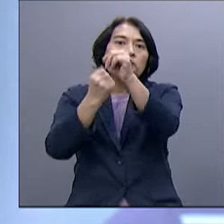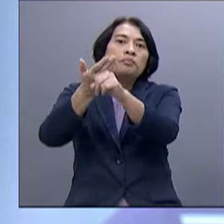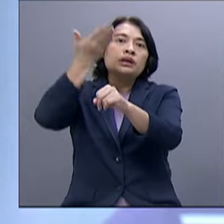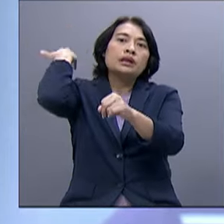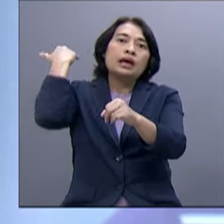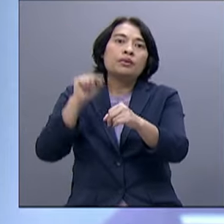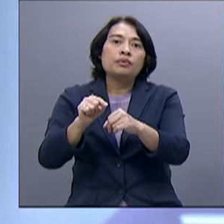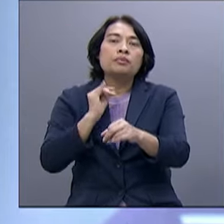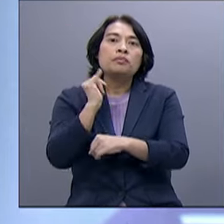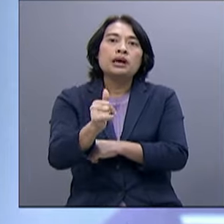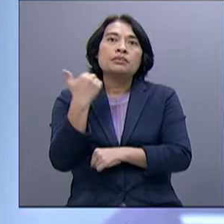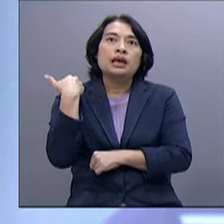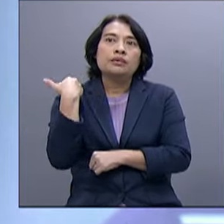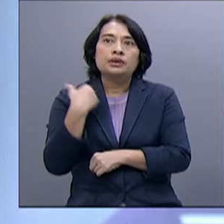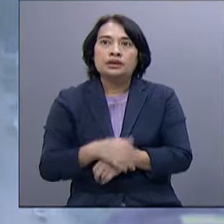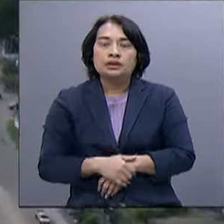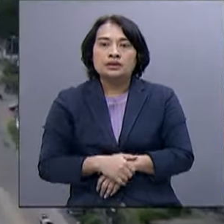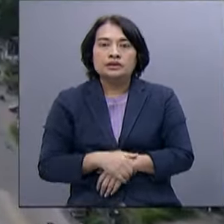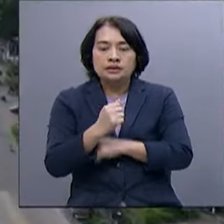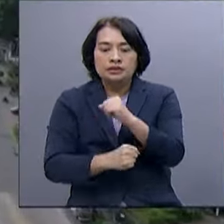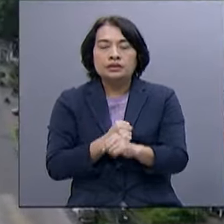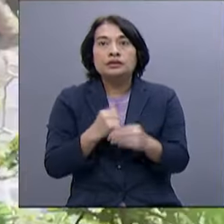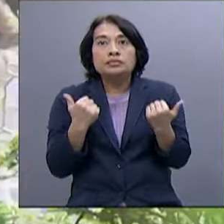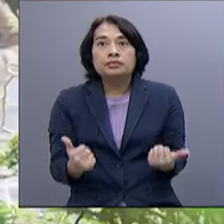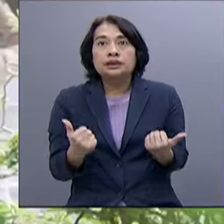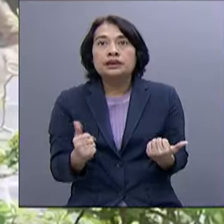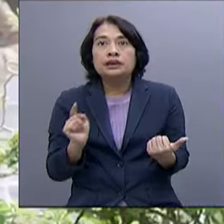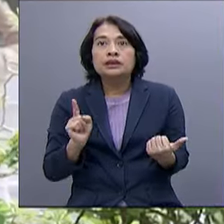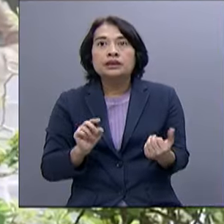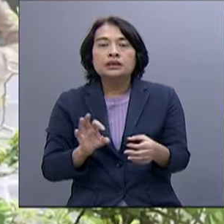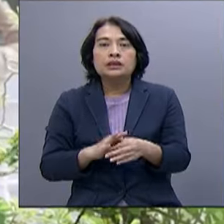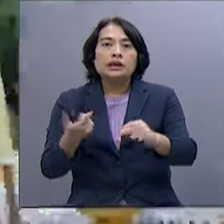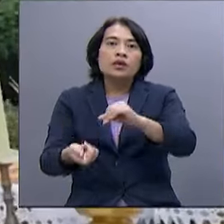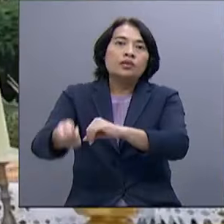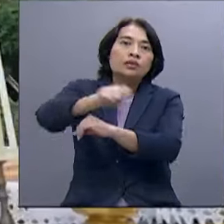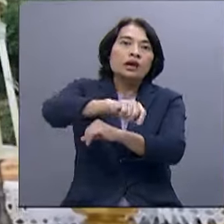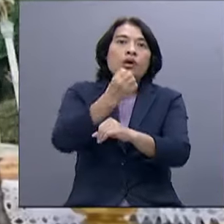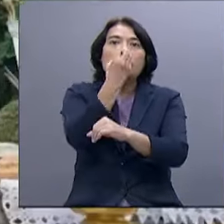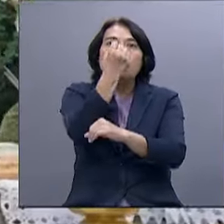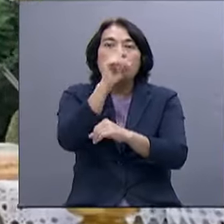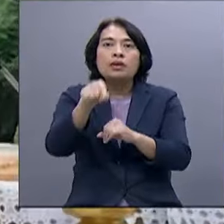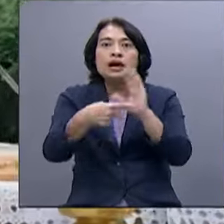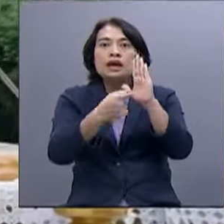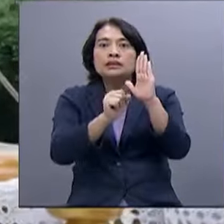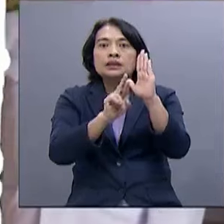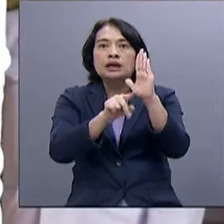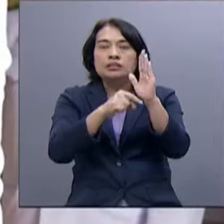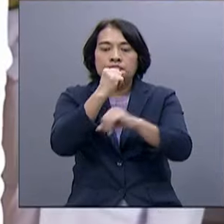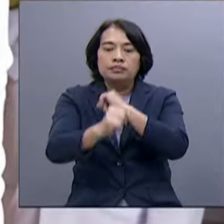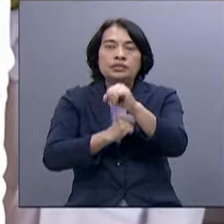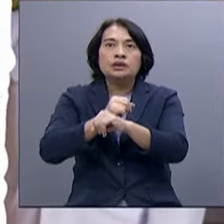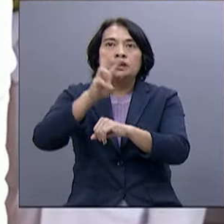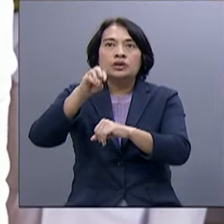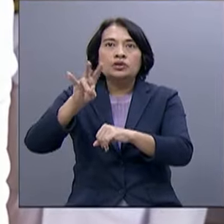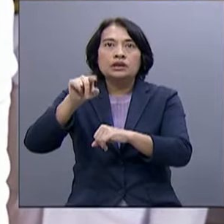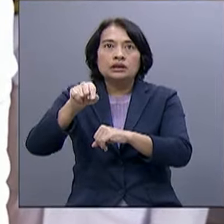ในปีนี้ครับกับงานเทศกาลที่ต้องบอกว่าไม่ควรพลาดประเพณีตักบาตรดอกไม้สระบุรี2567นะครับพิธี